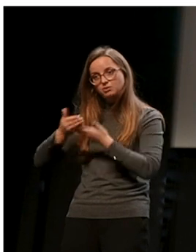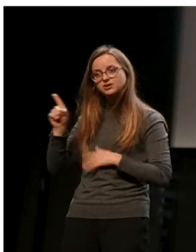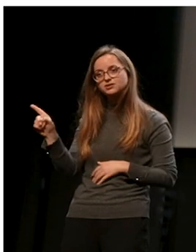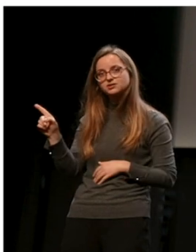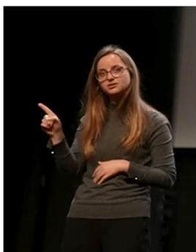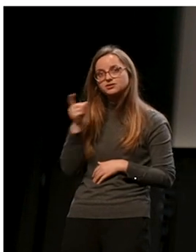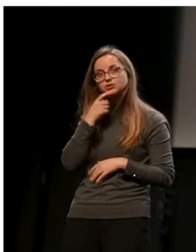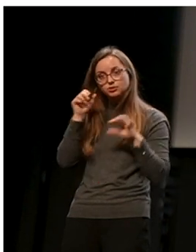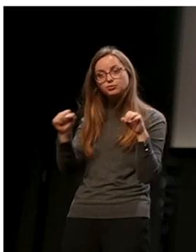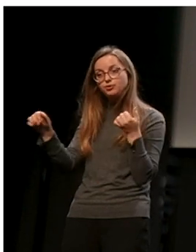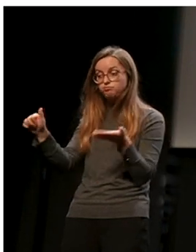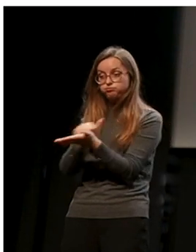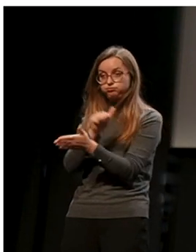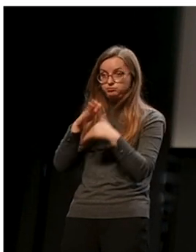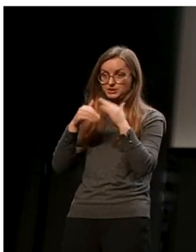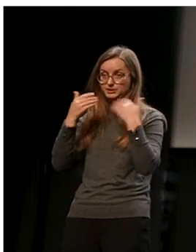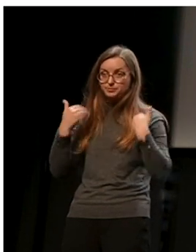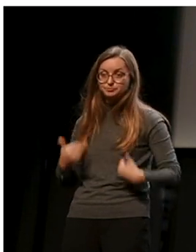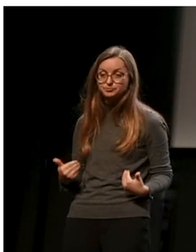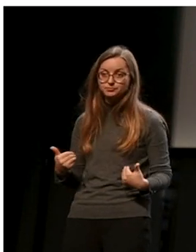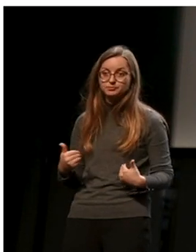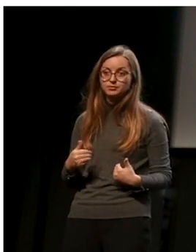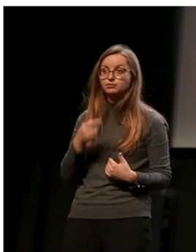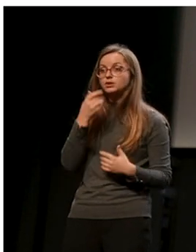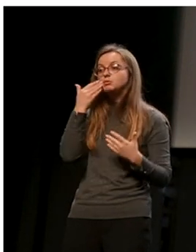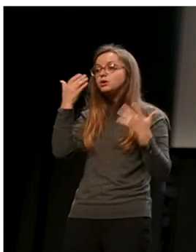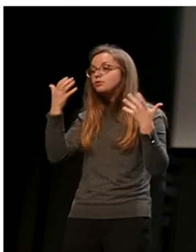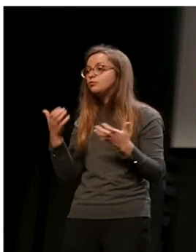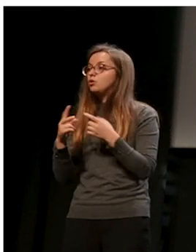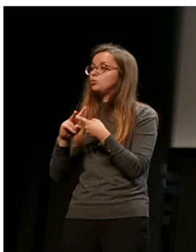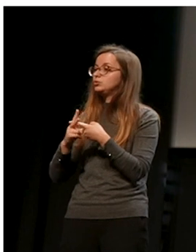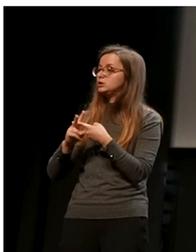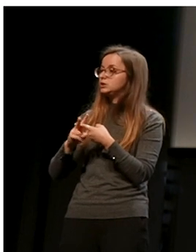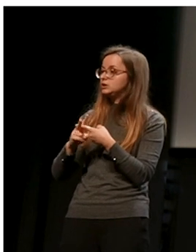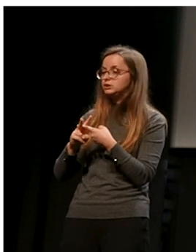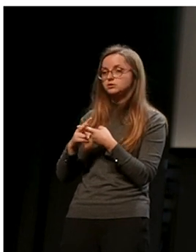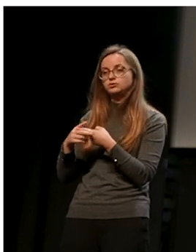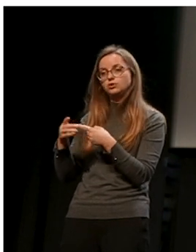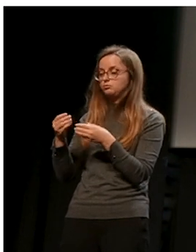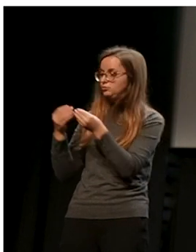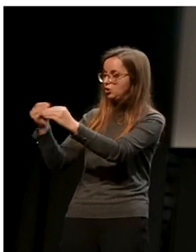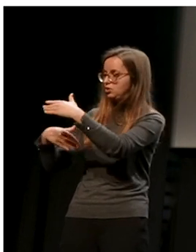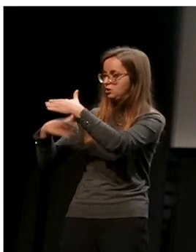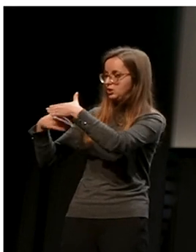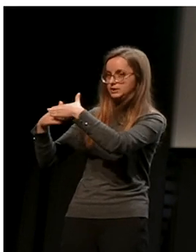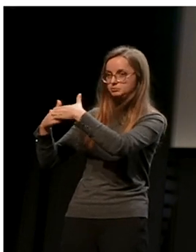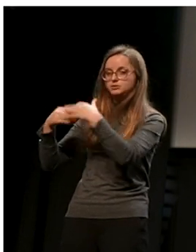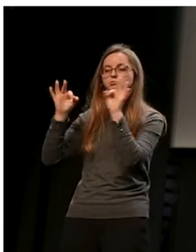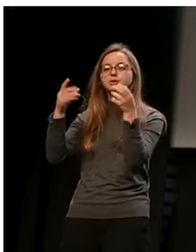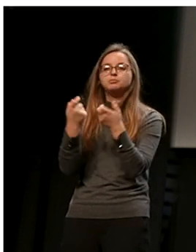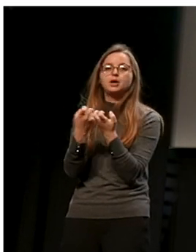veut, on peut limiter l'outil à être un outil, c'est un marteau,